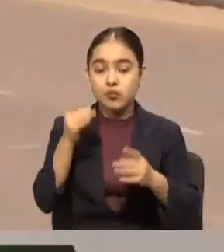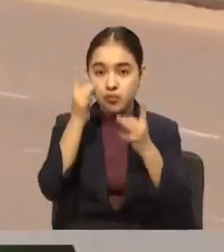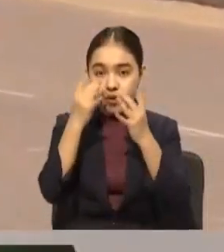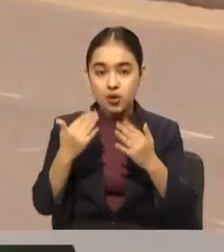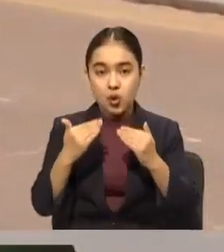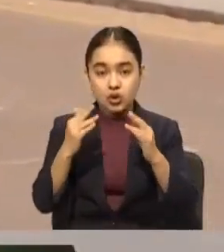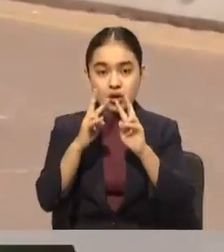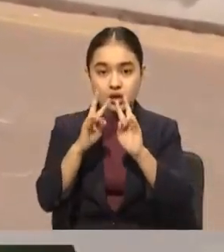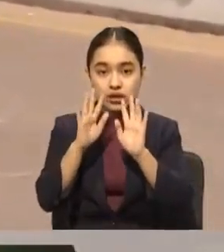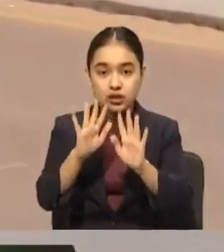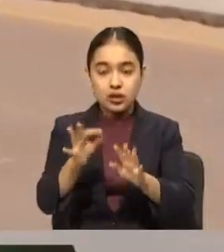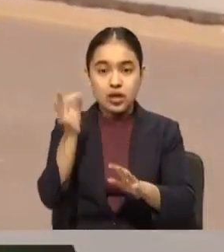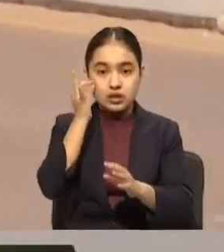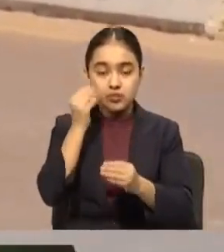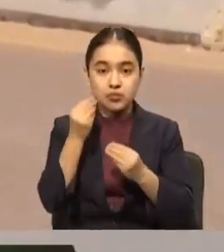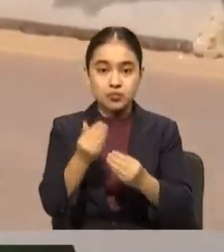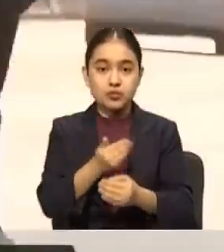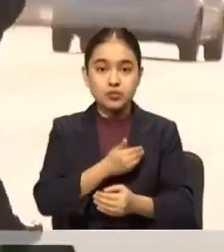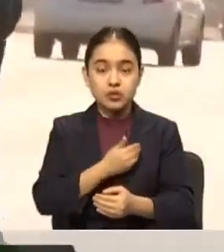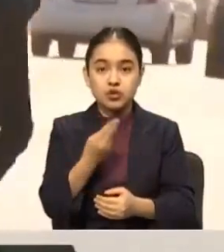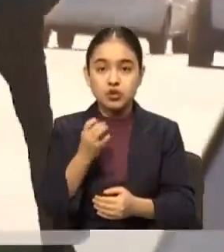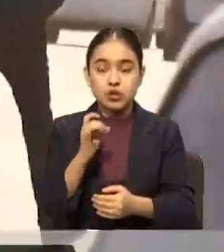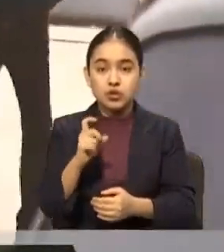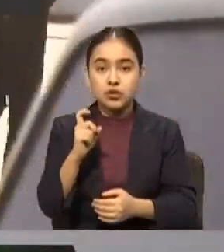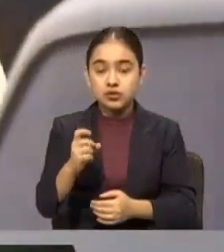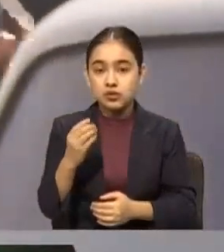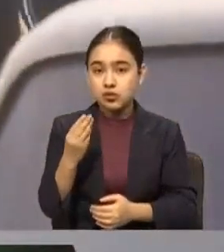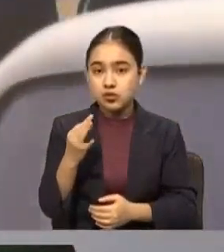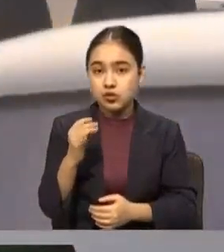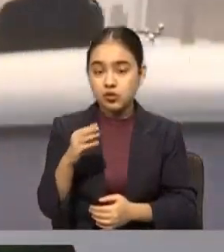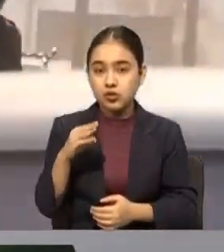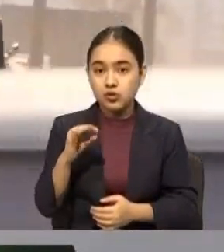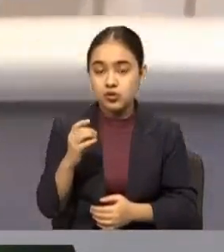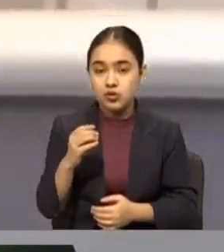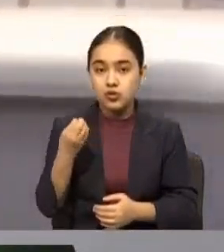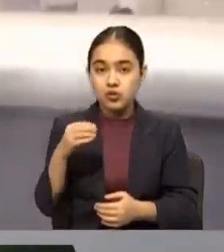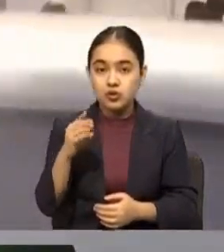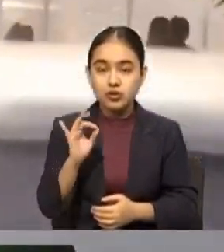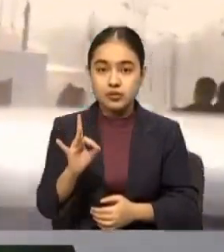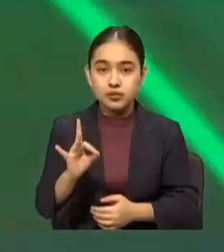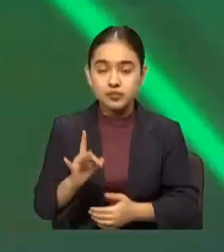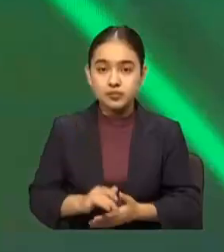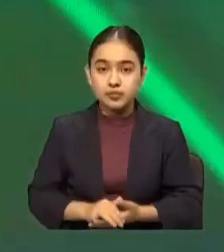oshirishga qaratilganligini eslatmoqchimiz. Shahnoza Haydarova, Shohruh Toshnazarov, Yoshlar.